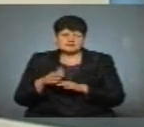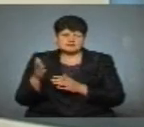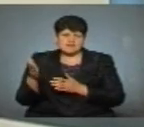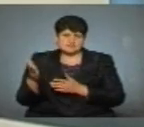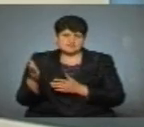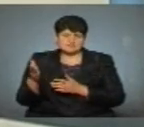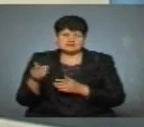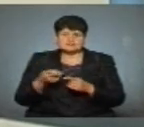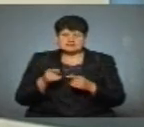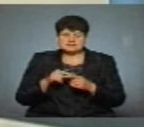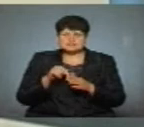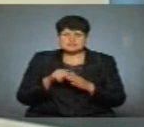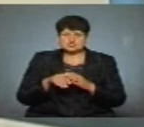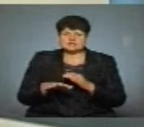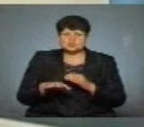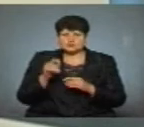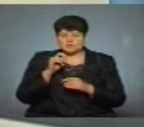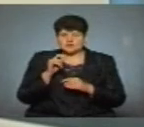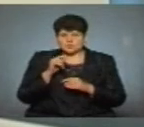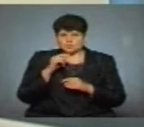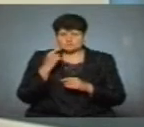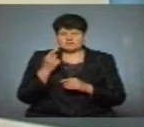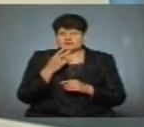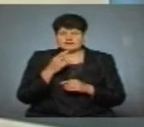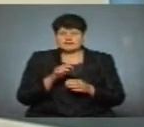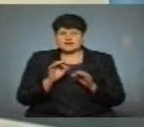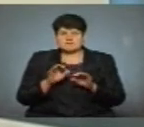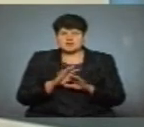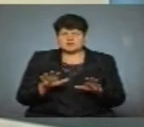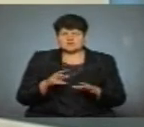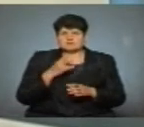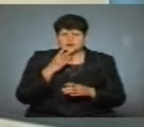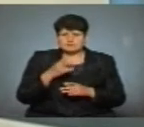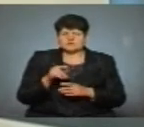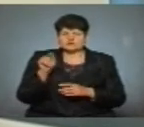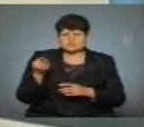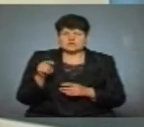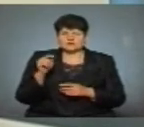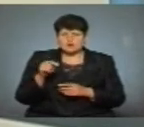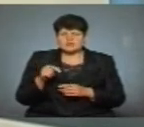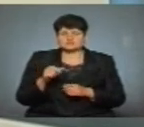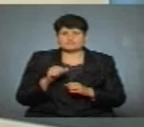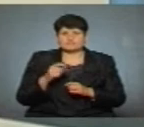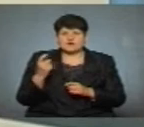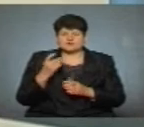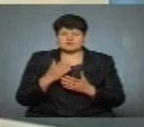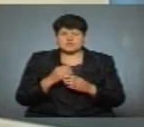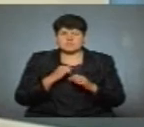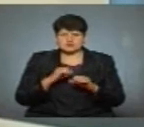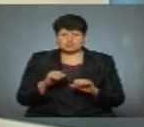це корінна територія Росії. Це неправда. Ми побачили, що і в Харкові є патріоти, і в Луганську, і в Донецьку хлопці, які і в Криму,